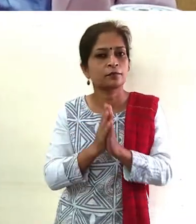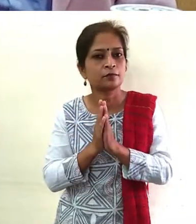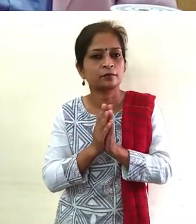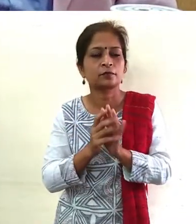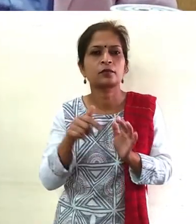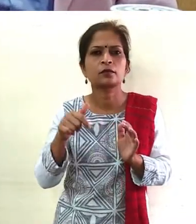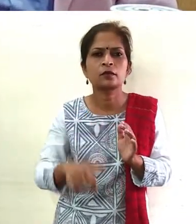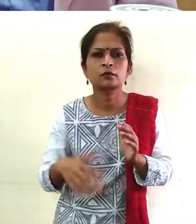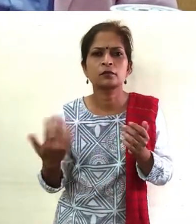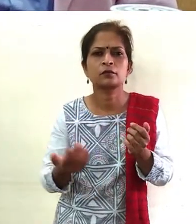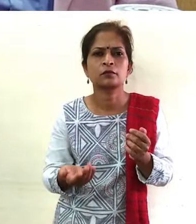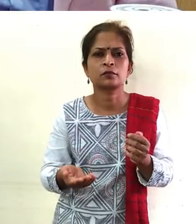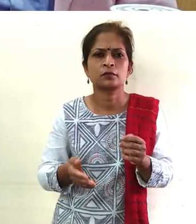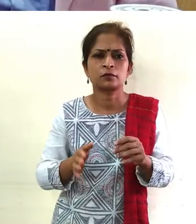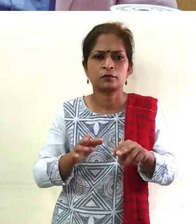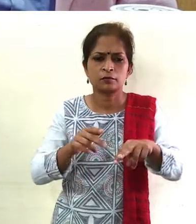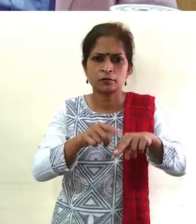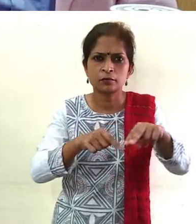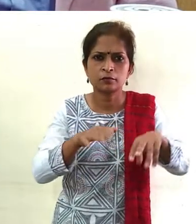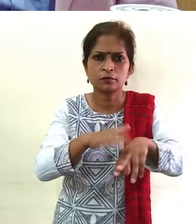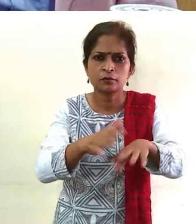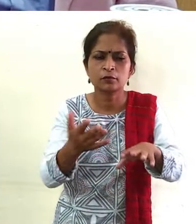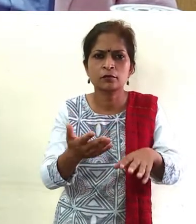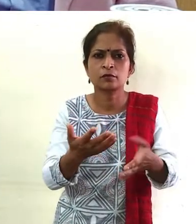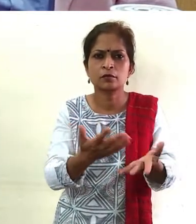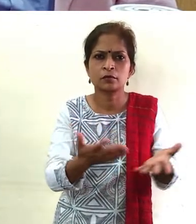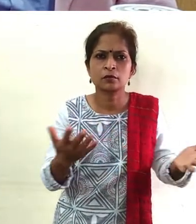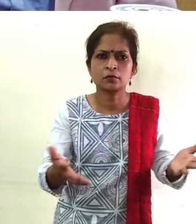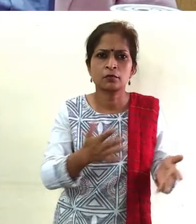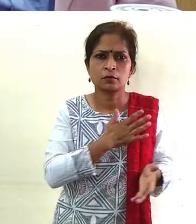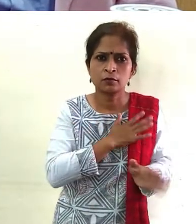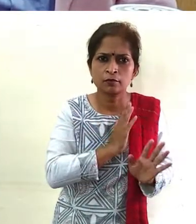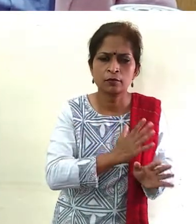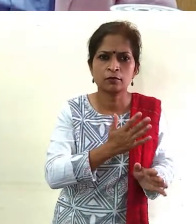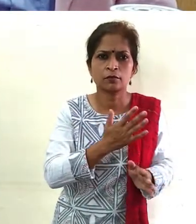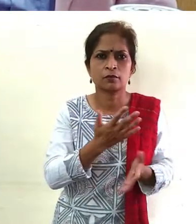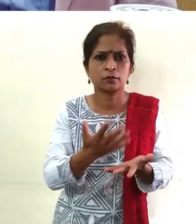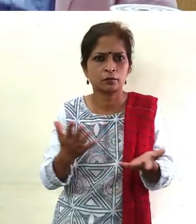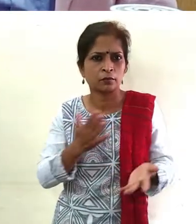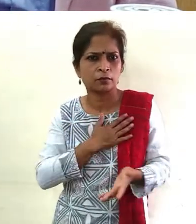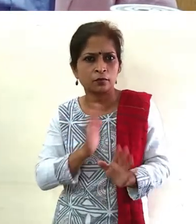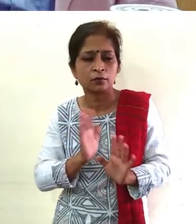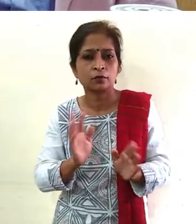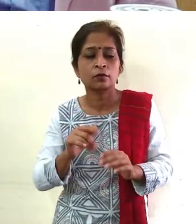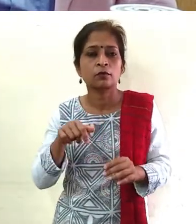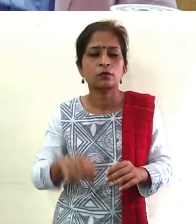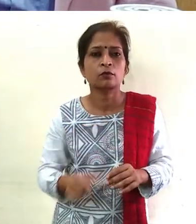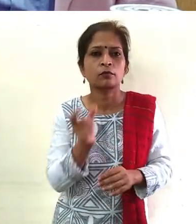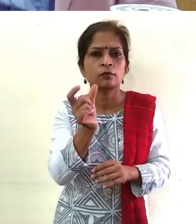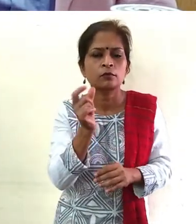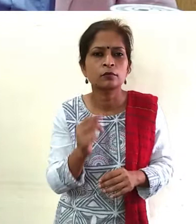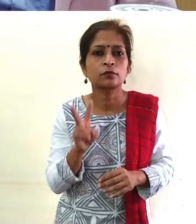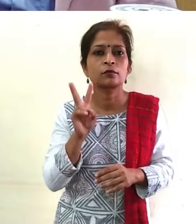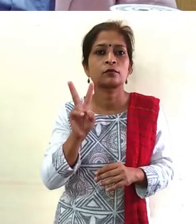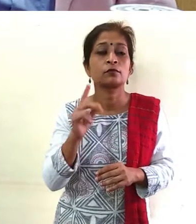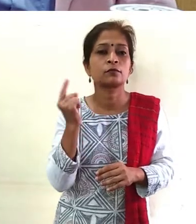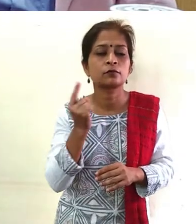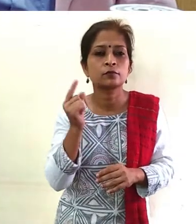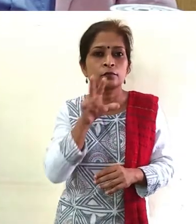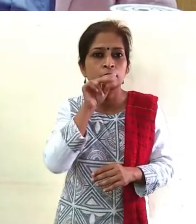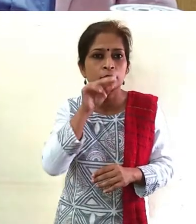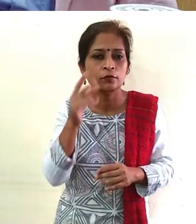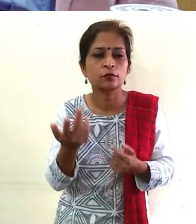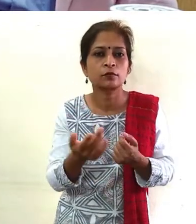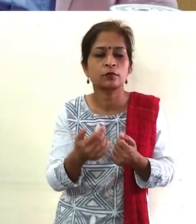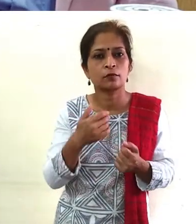दोस्तों, जब भी हमारा पैर किसी निर्जीव या सजीव वस्तु पर लग जाता है तो विष्णु कहकर क्षमा याचना किया जाता है, जो कि यह दर्शाता है